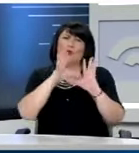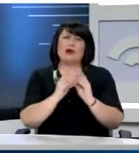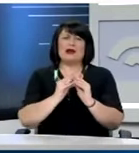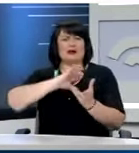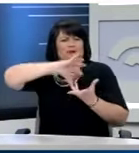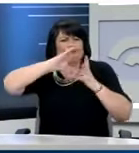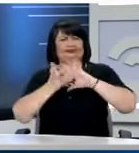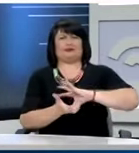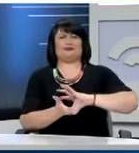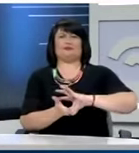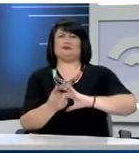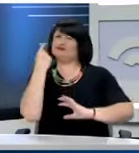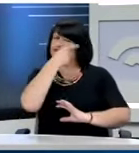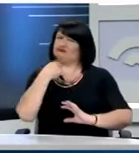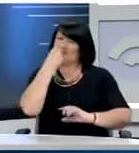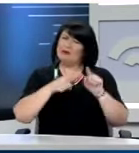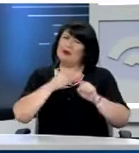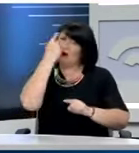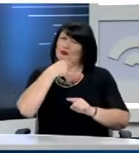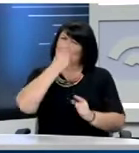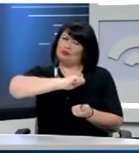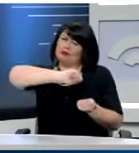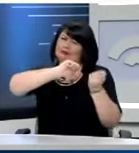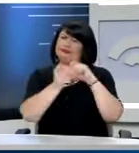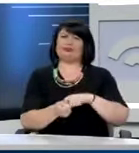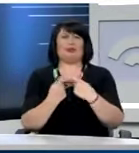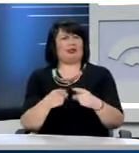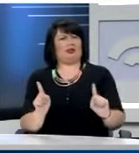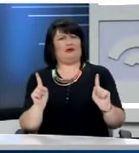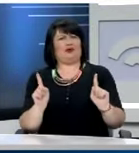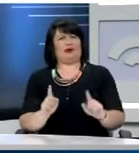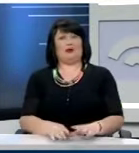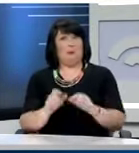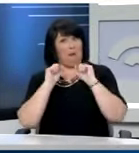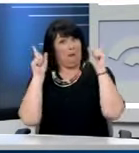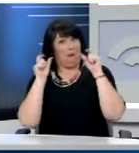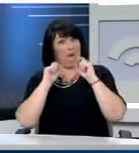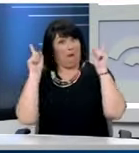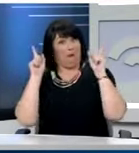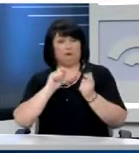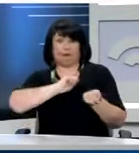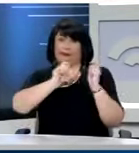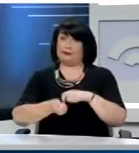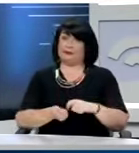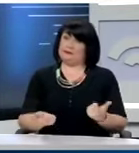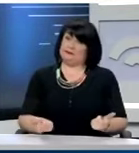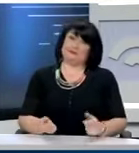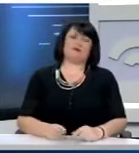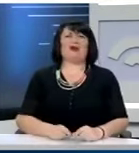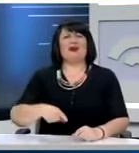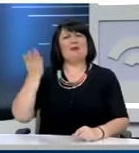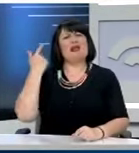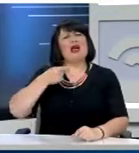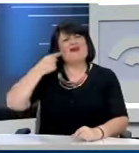μεταμόρφωση για συγκεκριμένα πρόσωπα. Διότι μας έχει κάνει εντύπωση η μετατροπή των Ήβρεων και